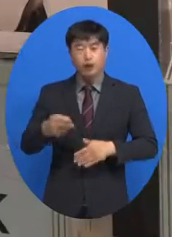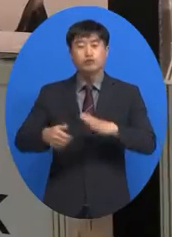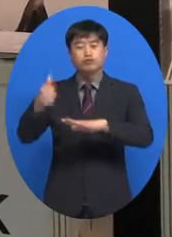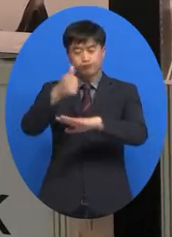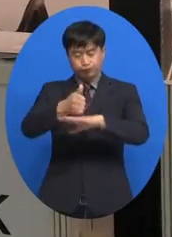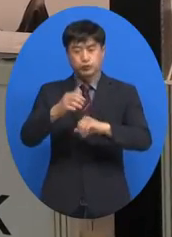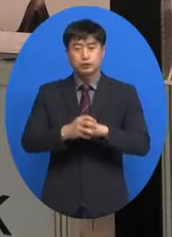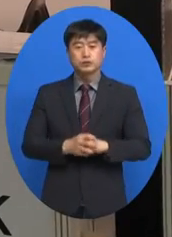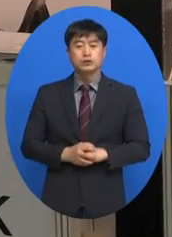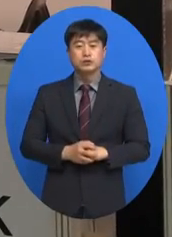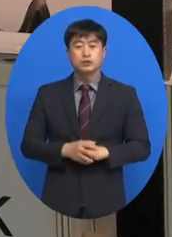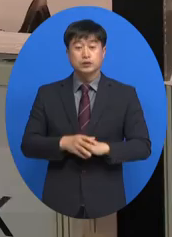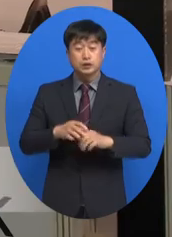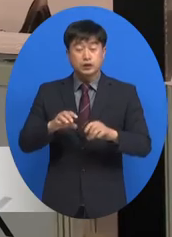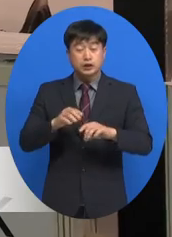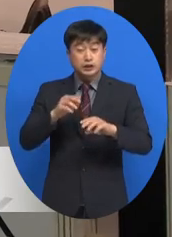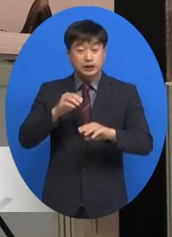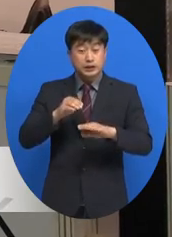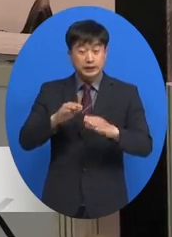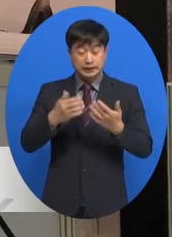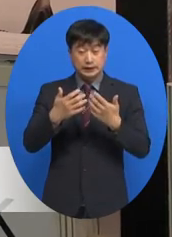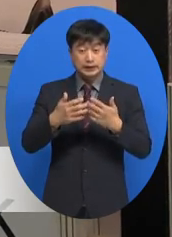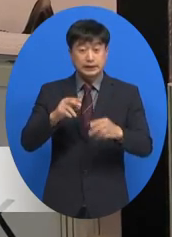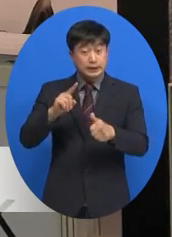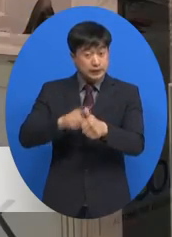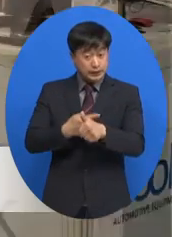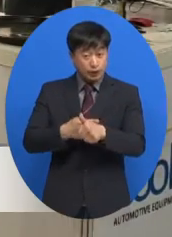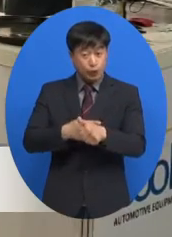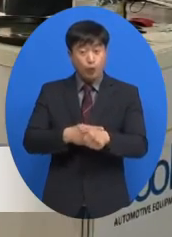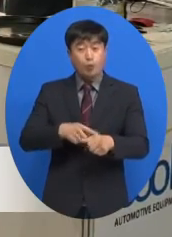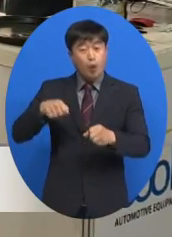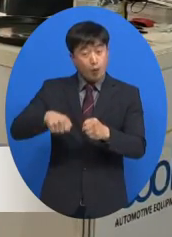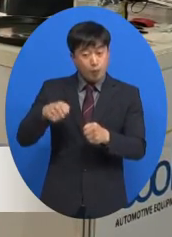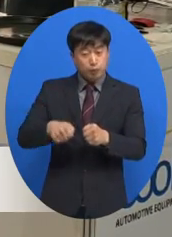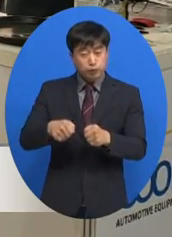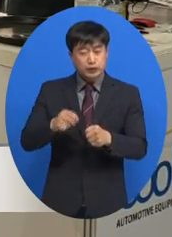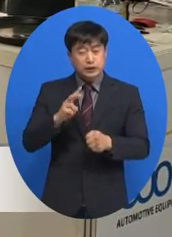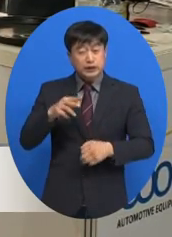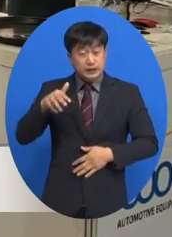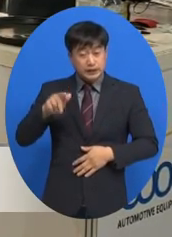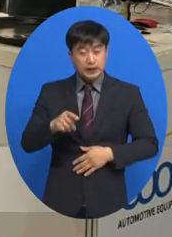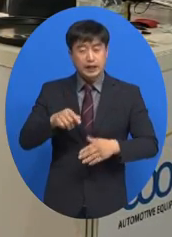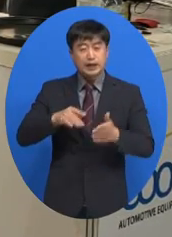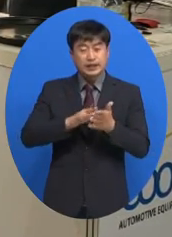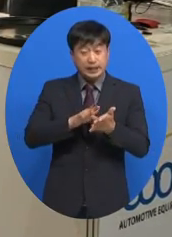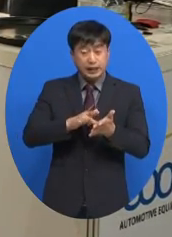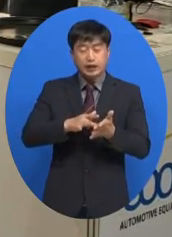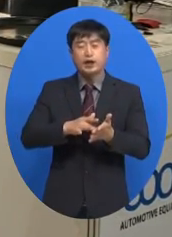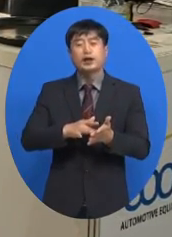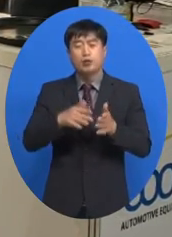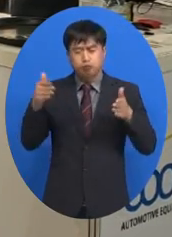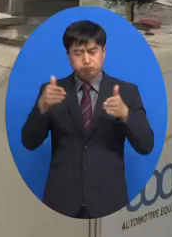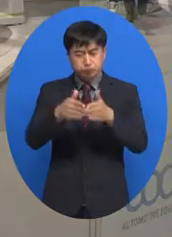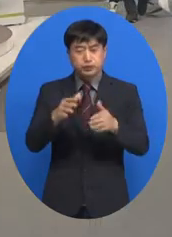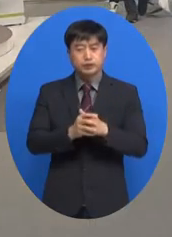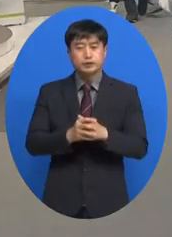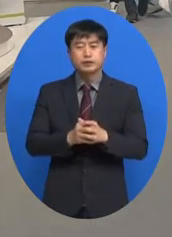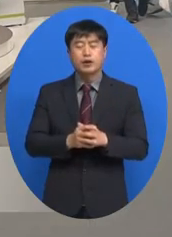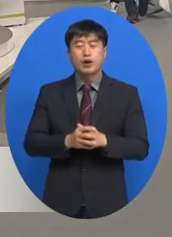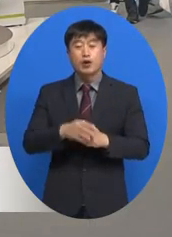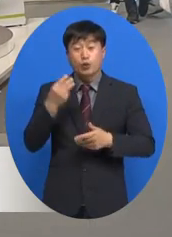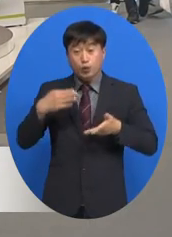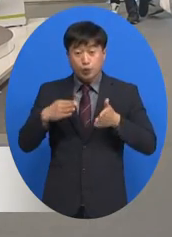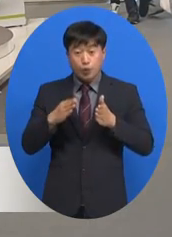달성했습니다 전동식 오일펌프 전기차 2차전지 부품 등의 품목이 관심을 끌었습니다 경기도와 한국